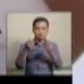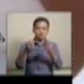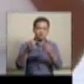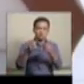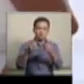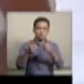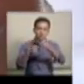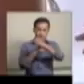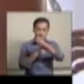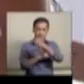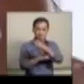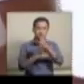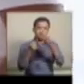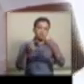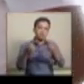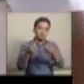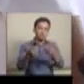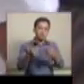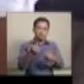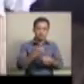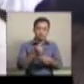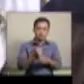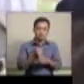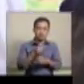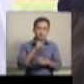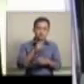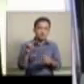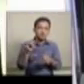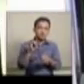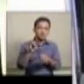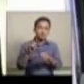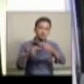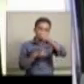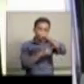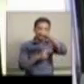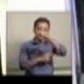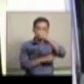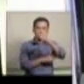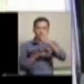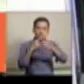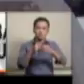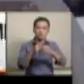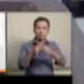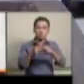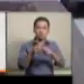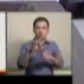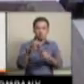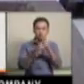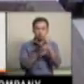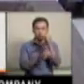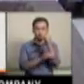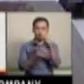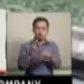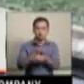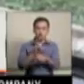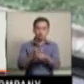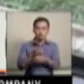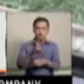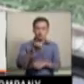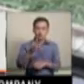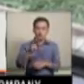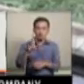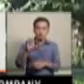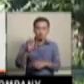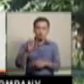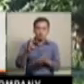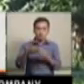mga poste na gawa sa klase ng bakal na ginagamit sa mga tulay. Sinlaki ng karaniwang bahay o condo unit ang isang unit itong waffle box